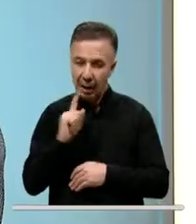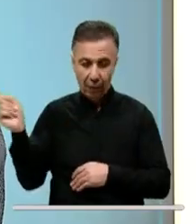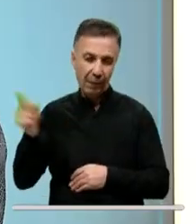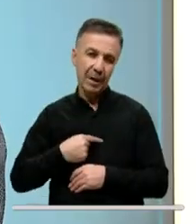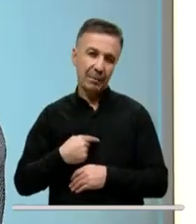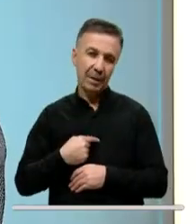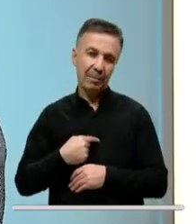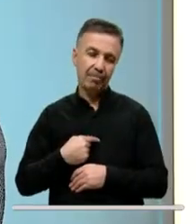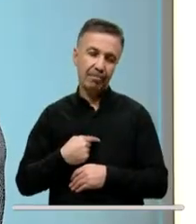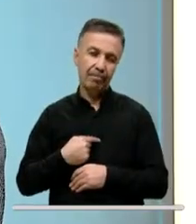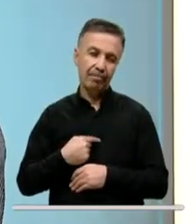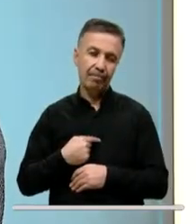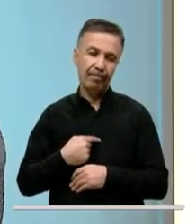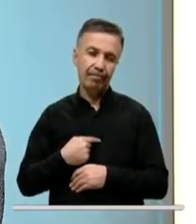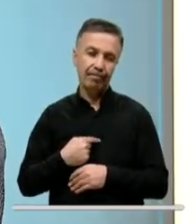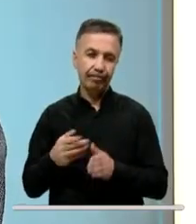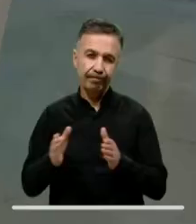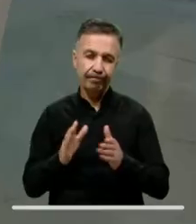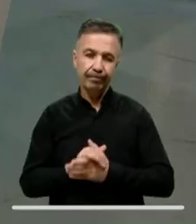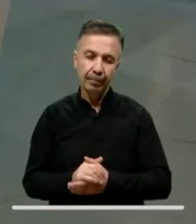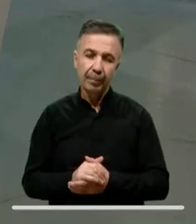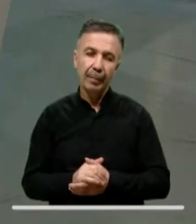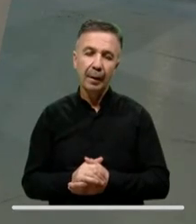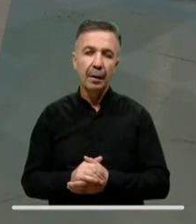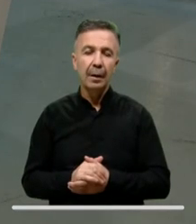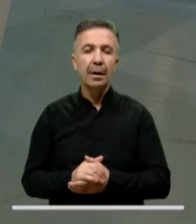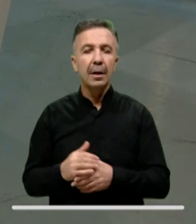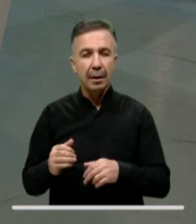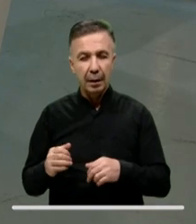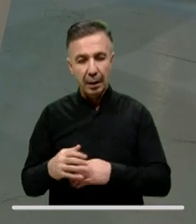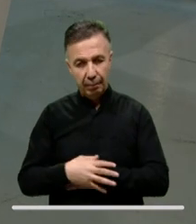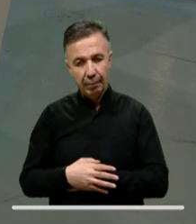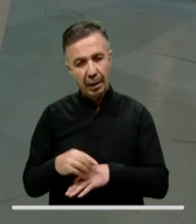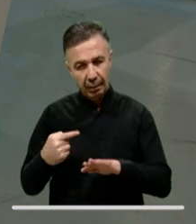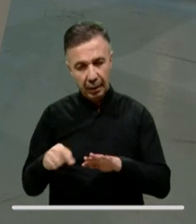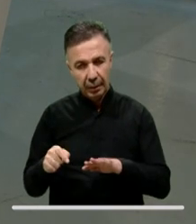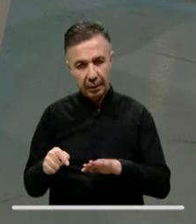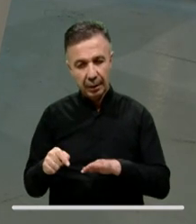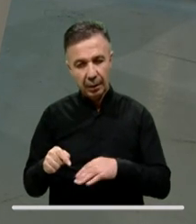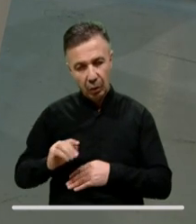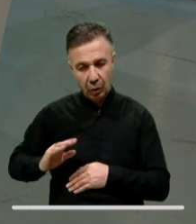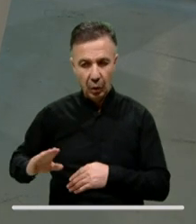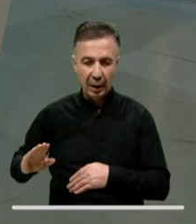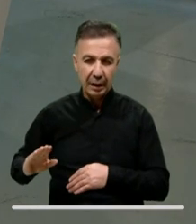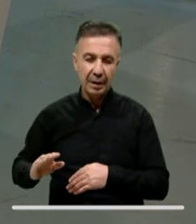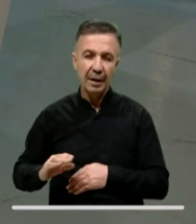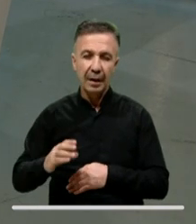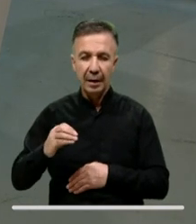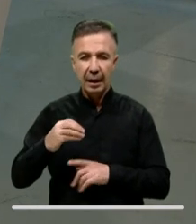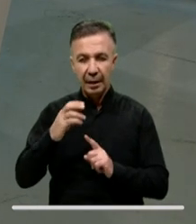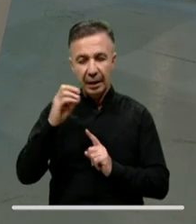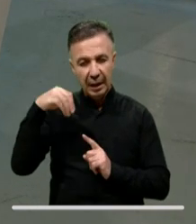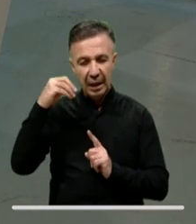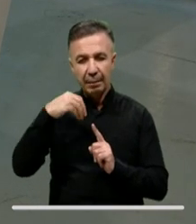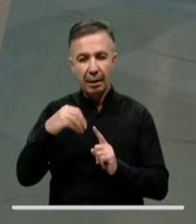ile güneşin doğuşu arasında. İmam-ı Azam Ebu Hanife'nin öğrencileri İmam Ebu Yusuf, İmam Muhammed ve